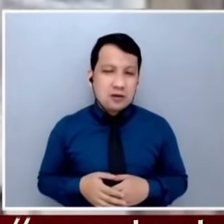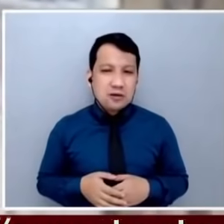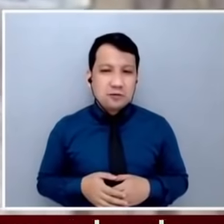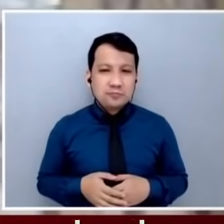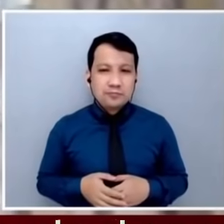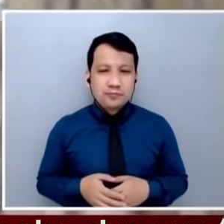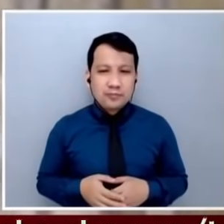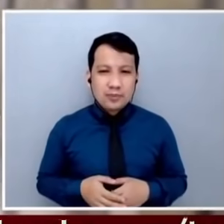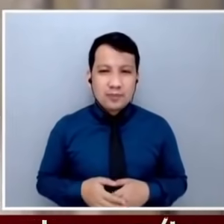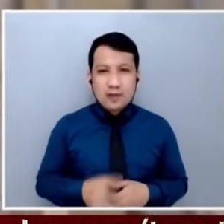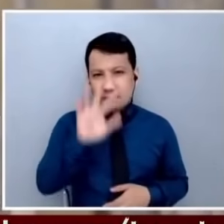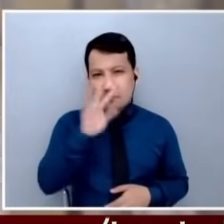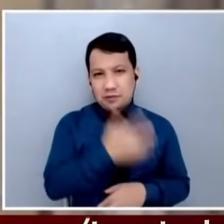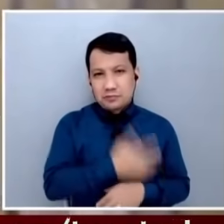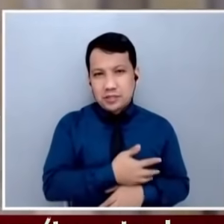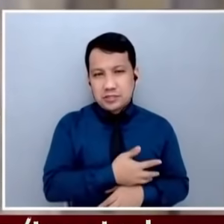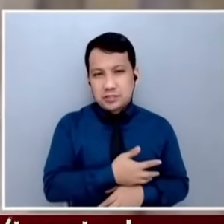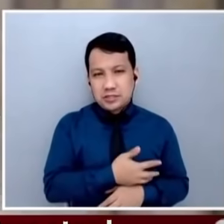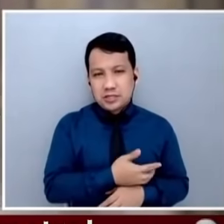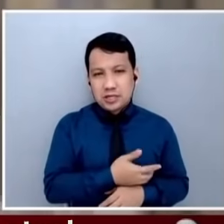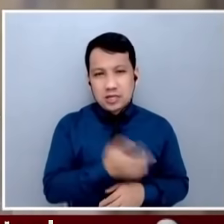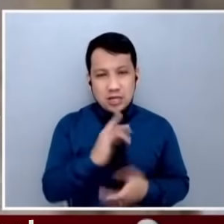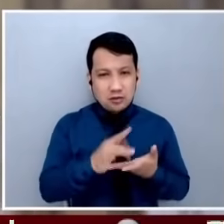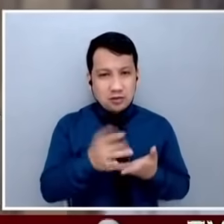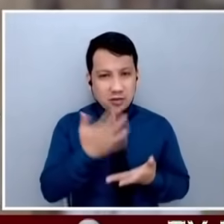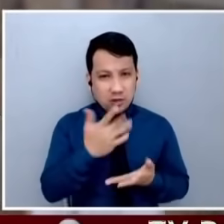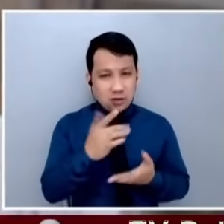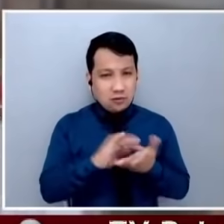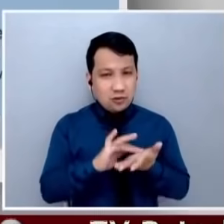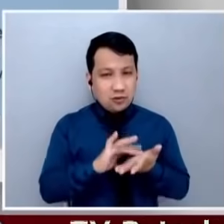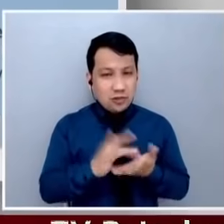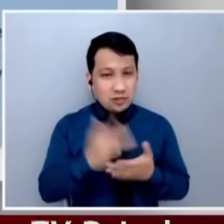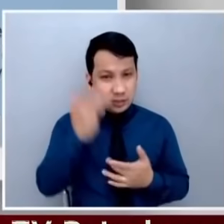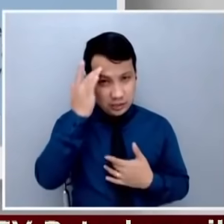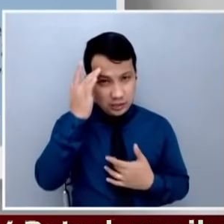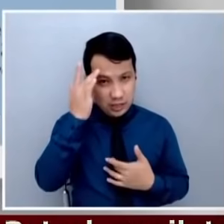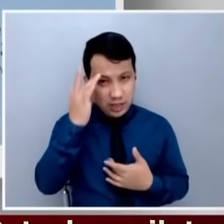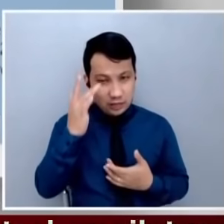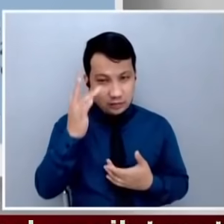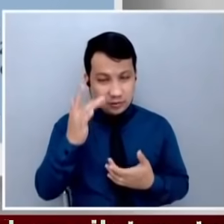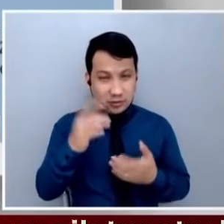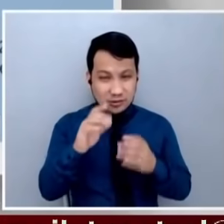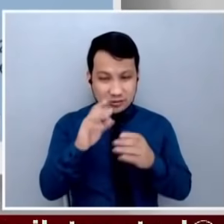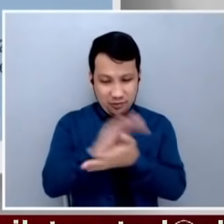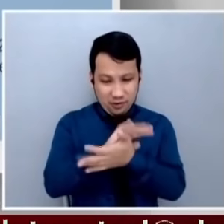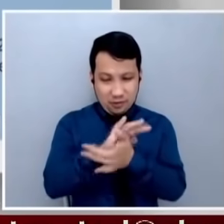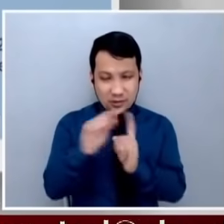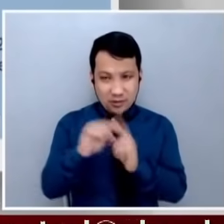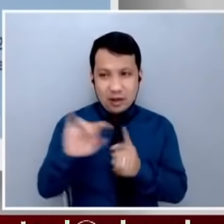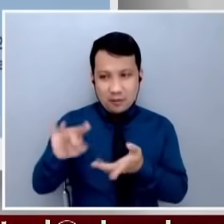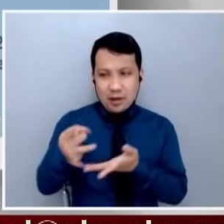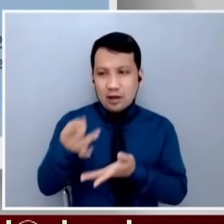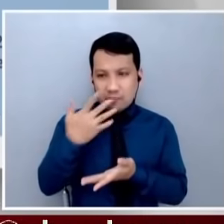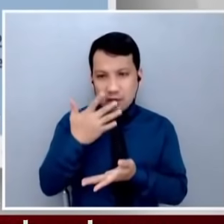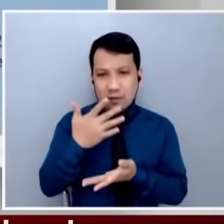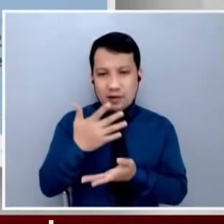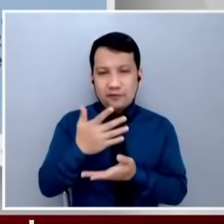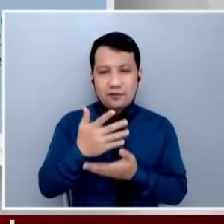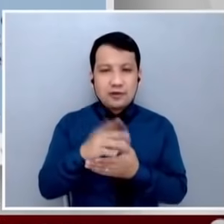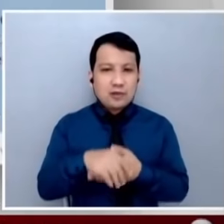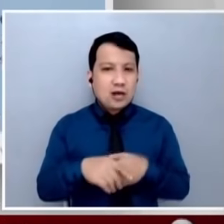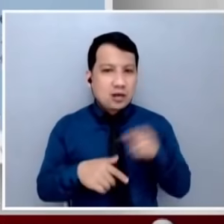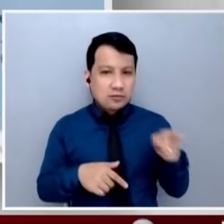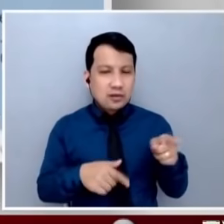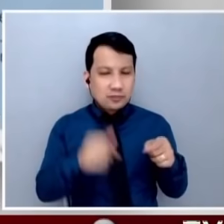Tumatagal ng 5 ang treatment ng COVID-19 gamit ang Molnupiravir. Base sa clinical trials na isinagawa ng Aurobindo Pharma ng